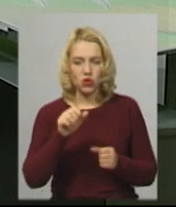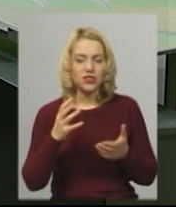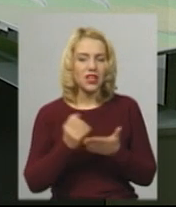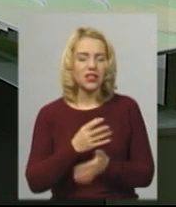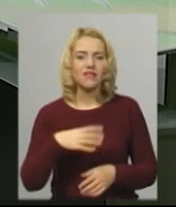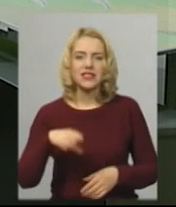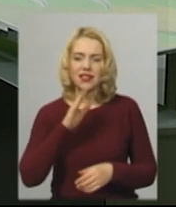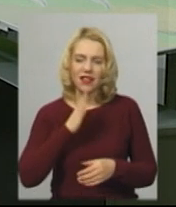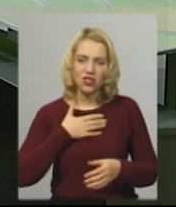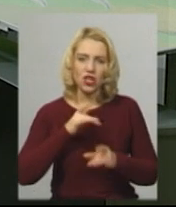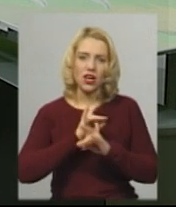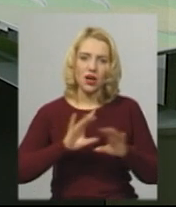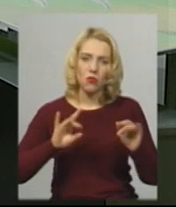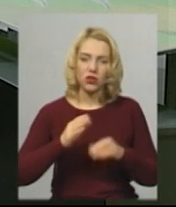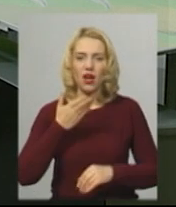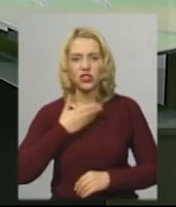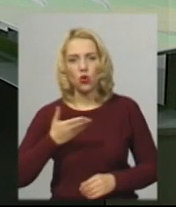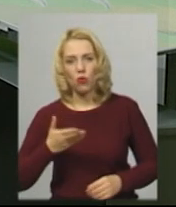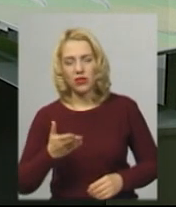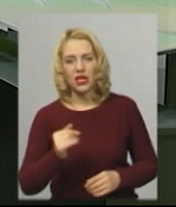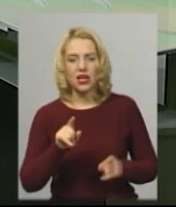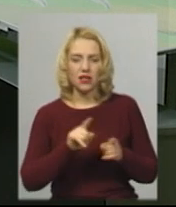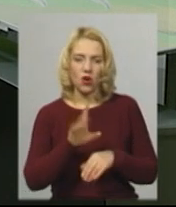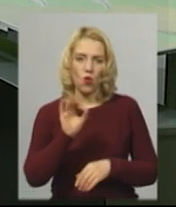наші репортажі та коментарі, а також на нашому